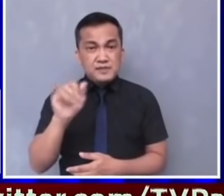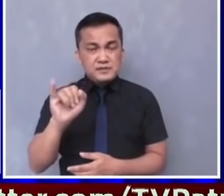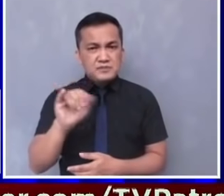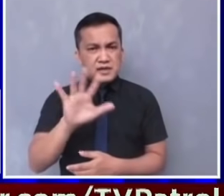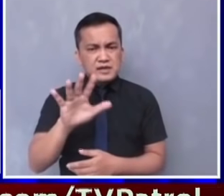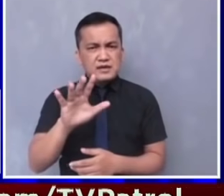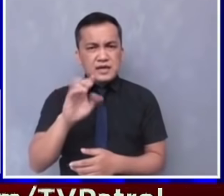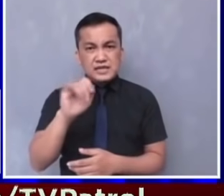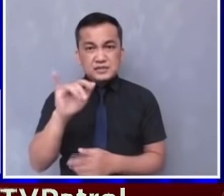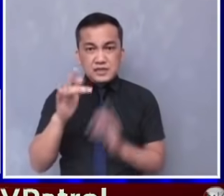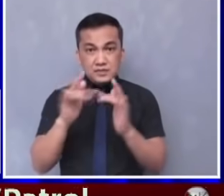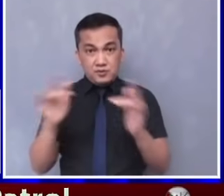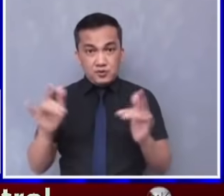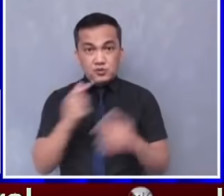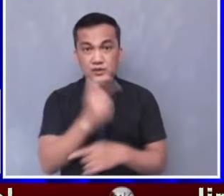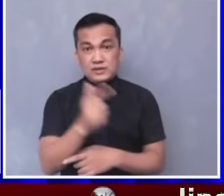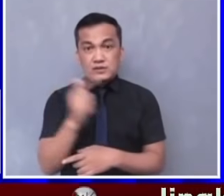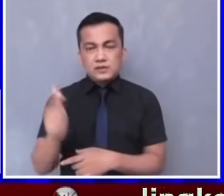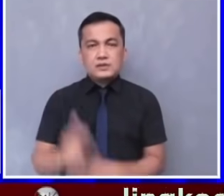Long lay the